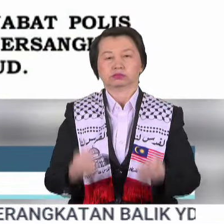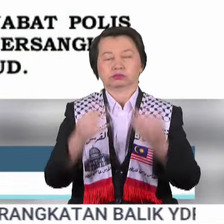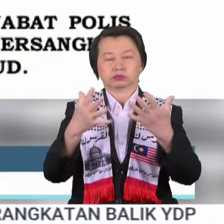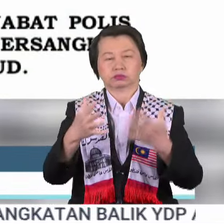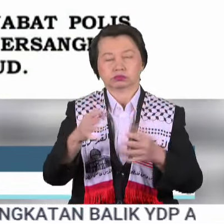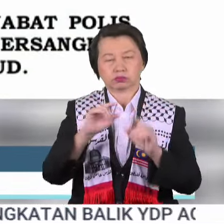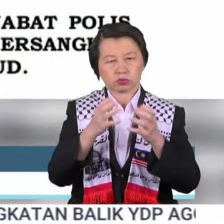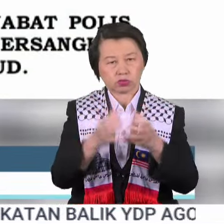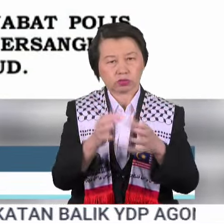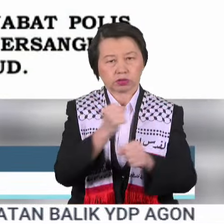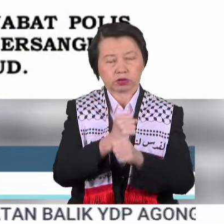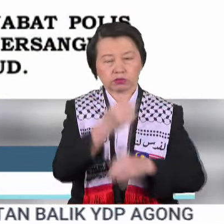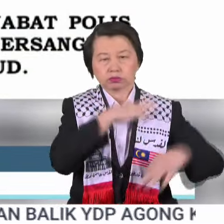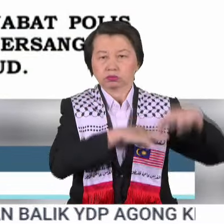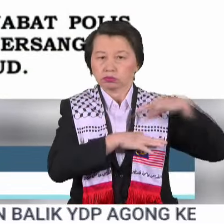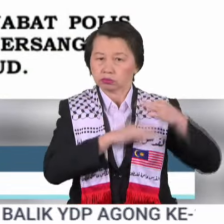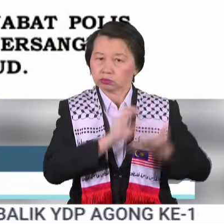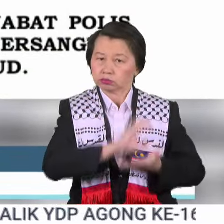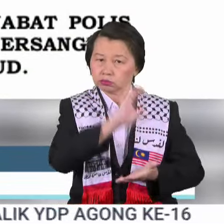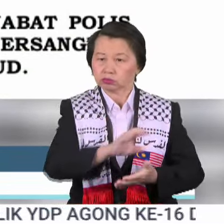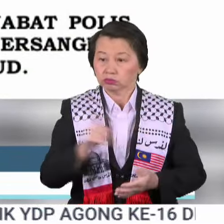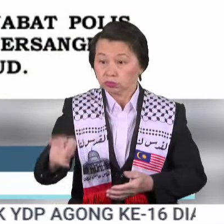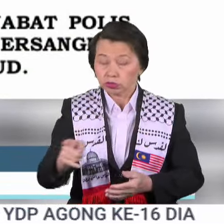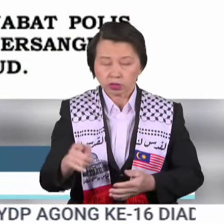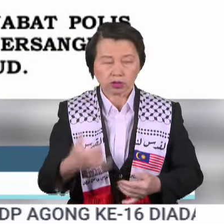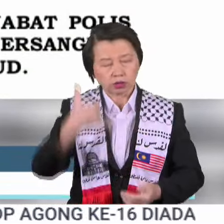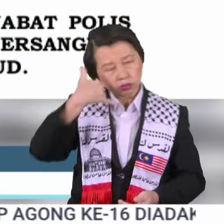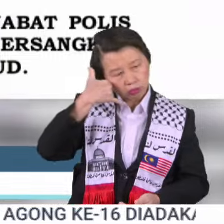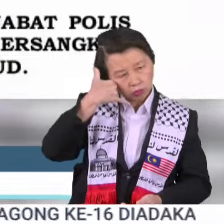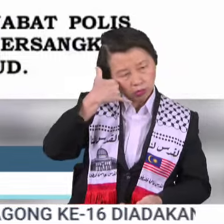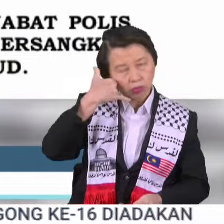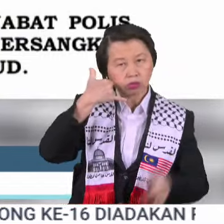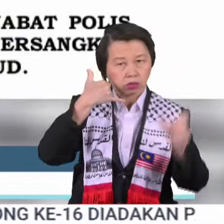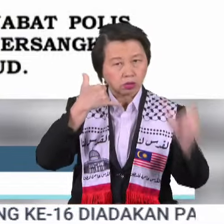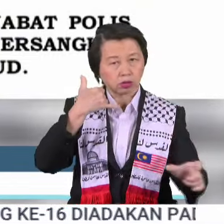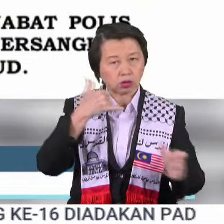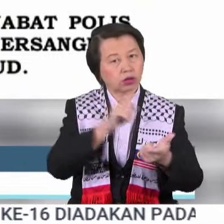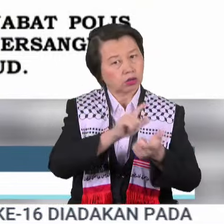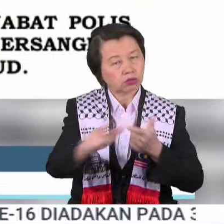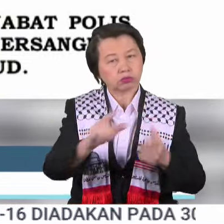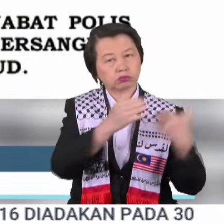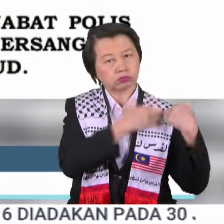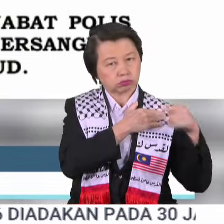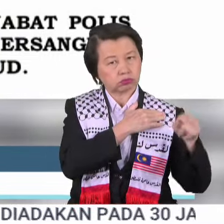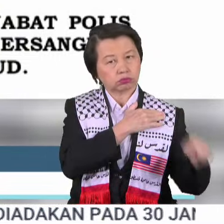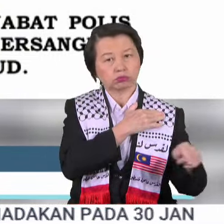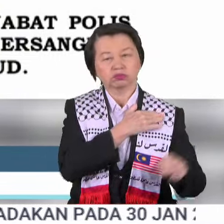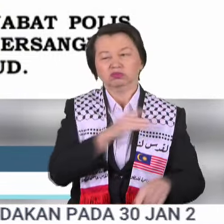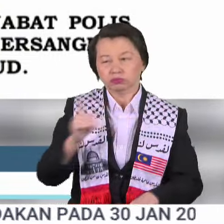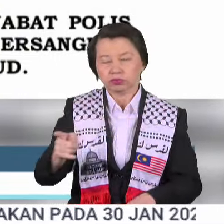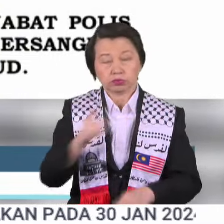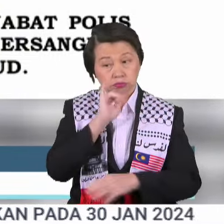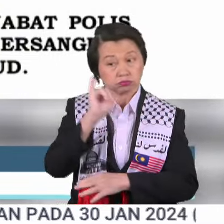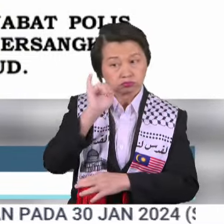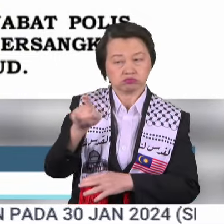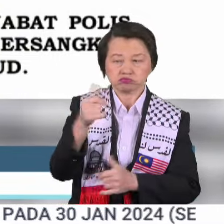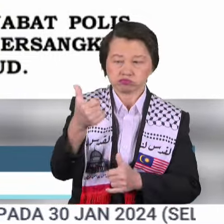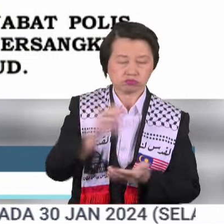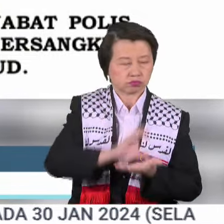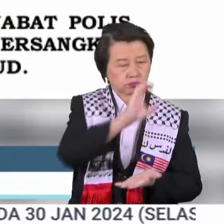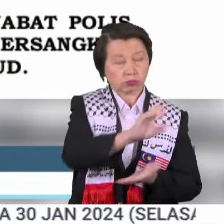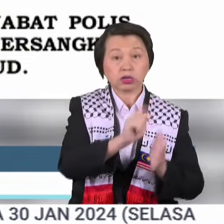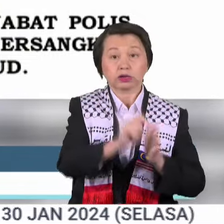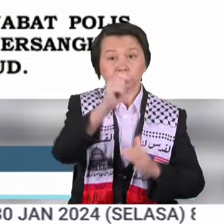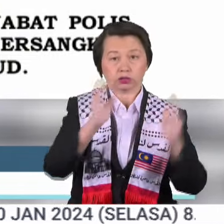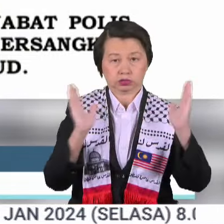ahli kumpulan itu yang mendapat keuntungan hasil pelaburan mangsa telah menghubungi individu yang menguruskan pelaburan berkenaan diajanjikan hasil pelaburan yang